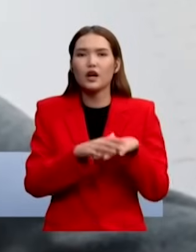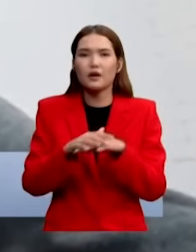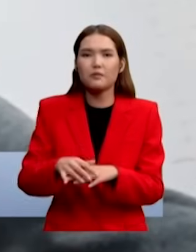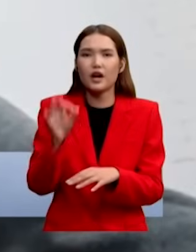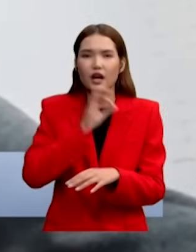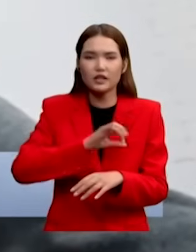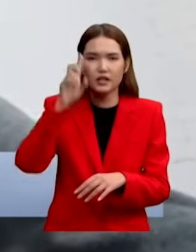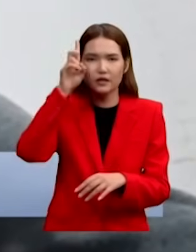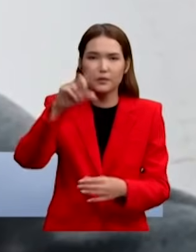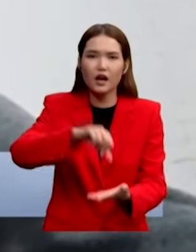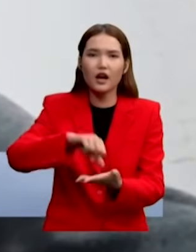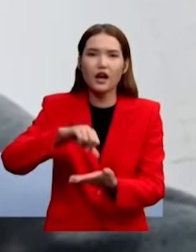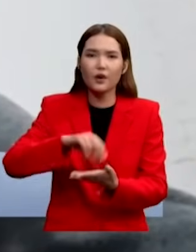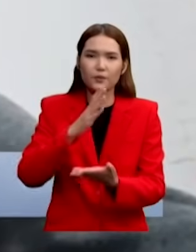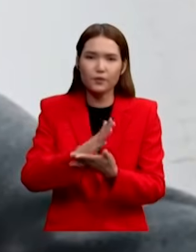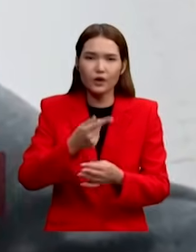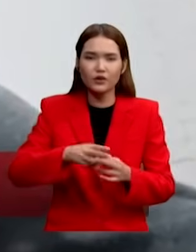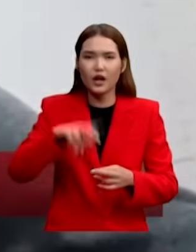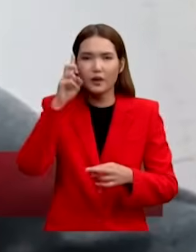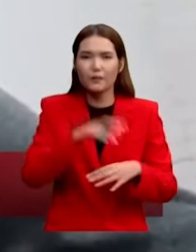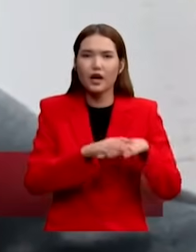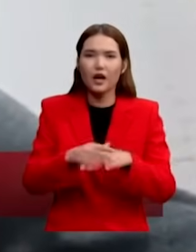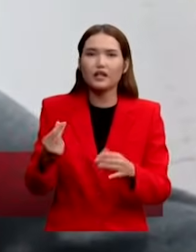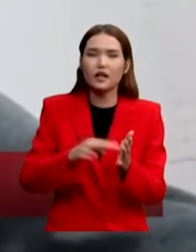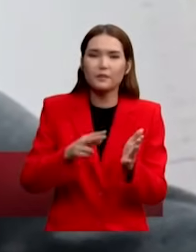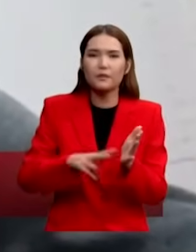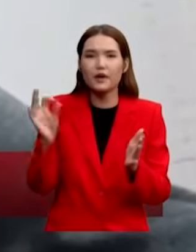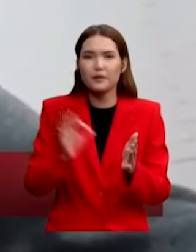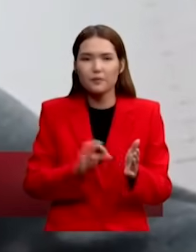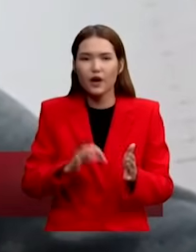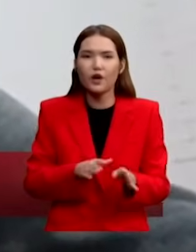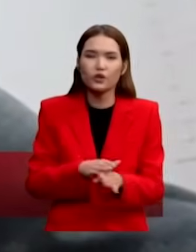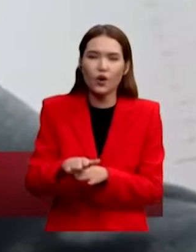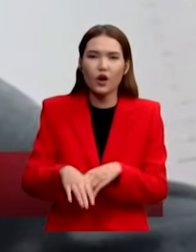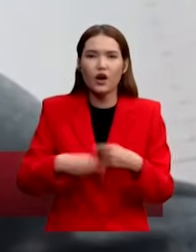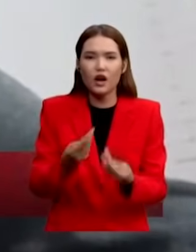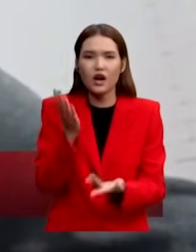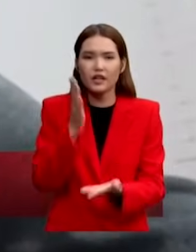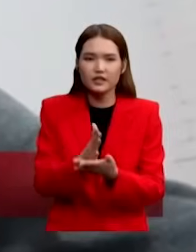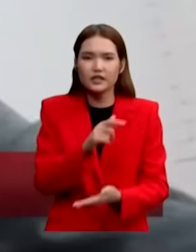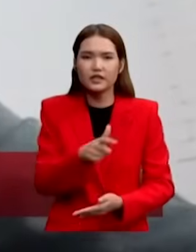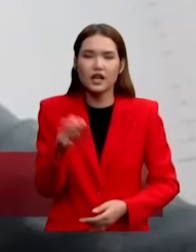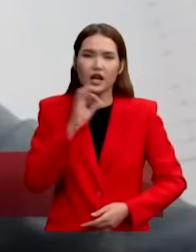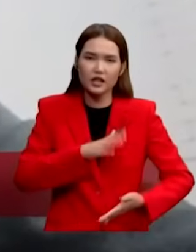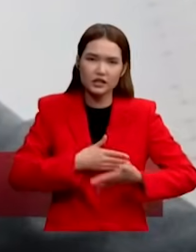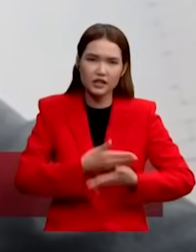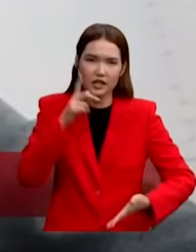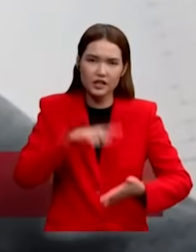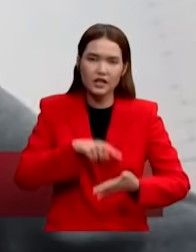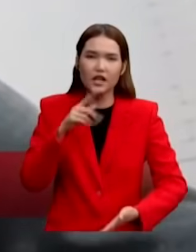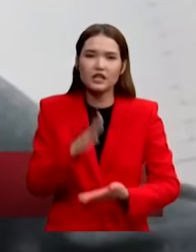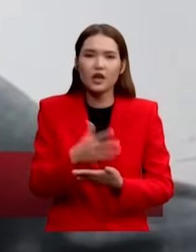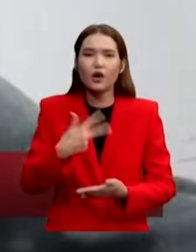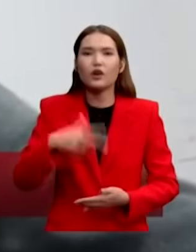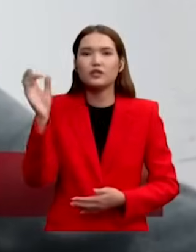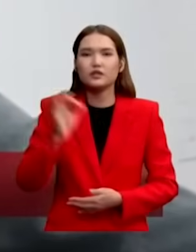мемлекеттің қатысуымен жұмыс істейді. Демек, мемлекет банк капиталының 80%-ға жуығын өзі бақылайды деген сөз. Осыдан кейін халықтың оған сенімі бар екені анық. Ал 33